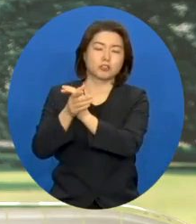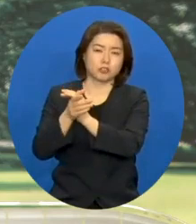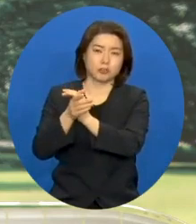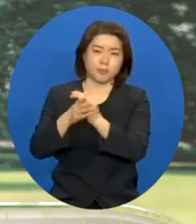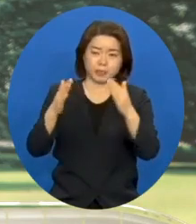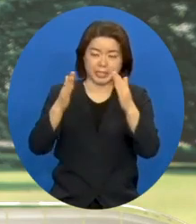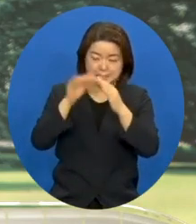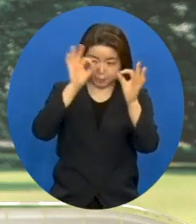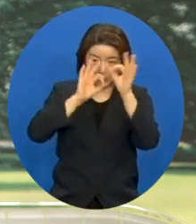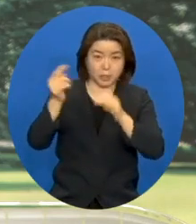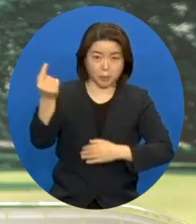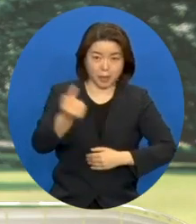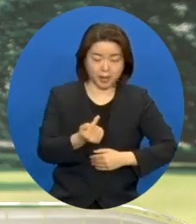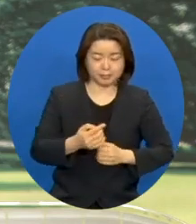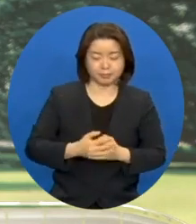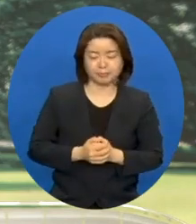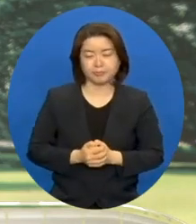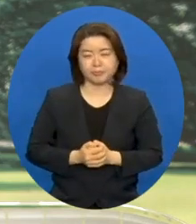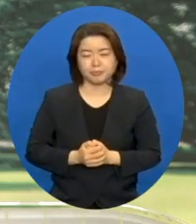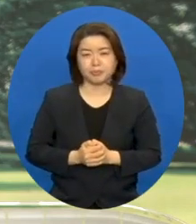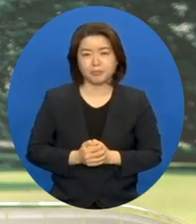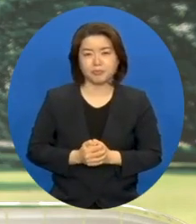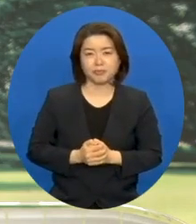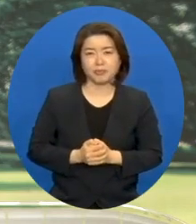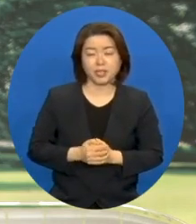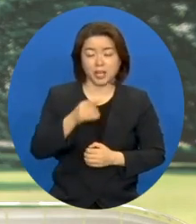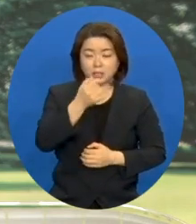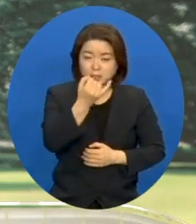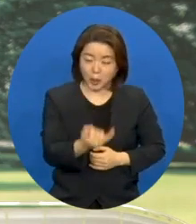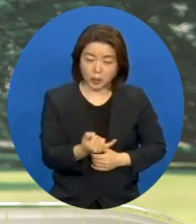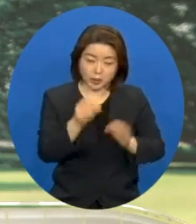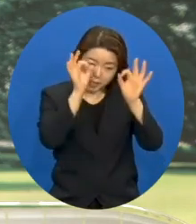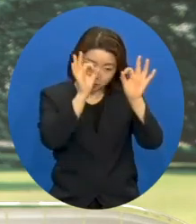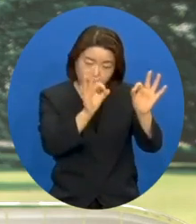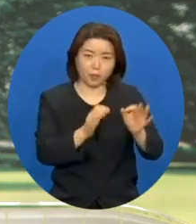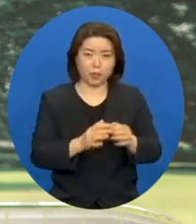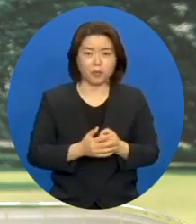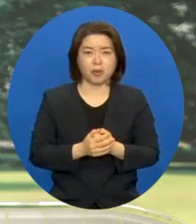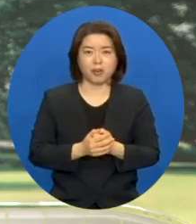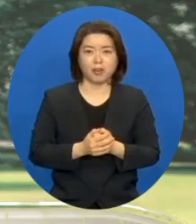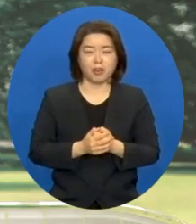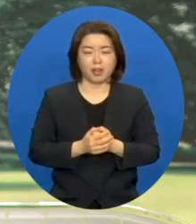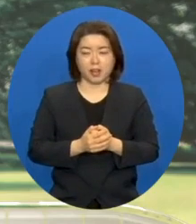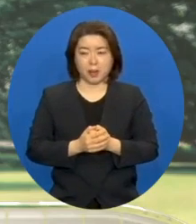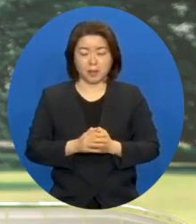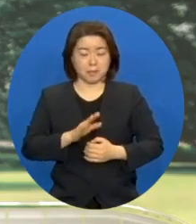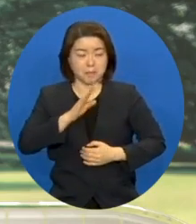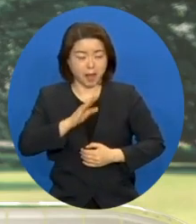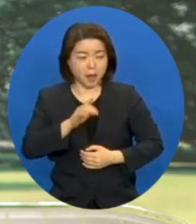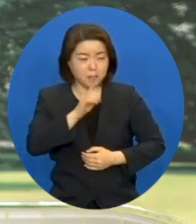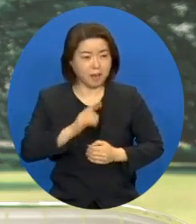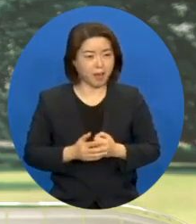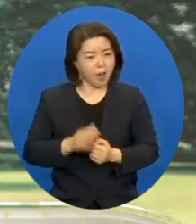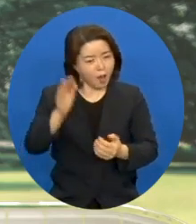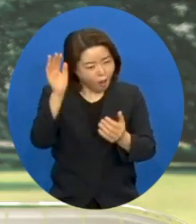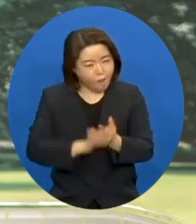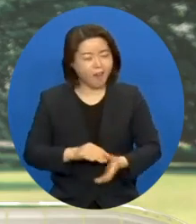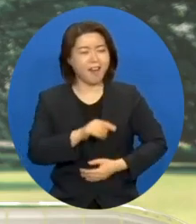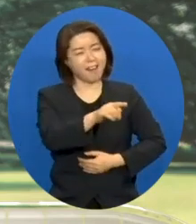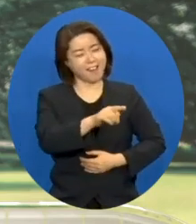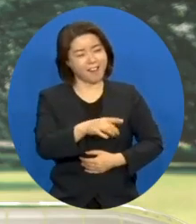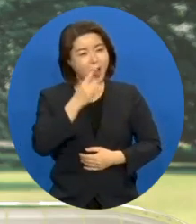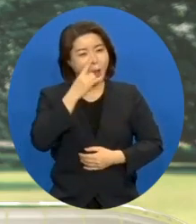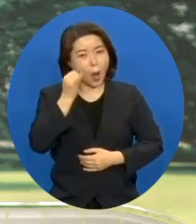집에 찾아오셨는데 그 여동생을 보고는 금방 하는 이야기가 어쩌면 너는